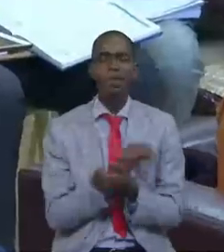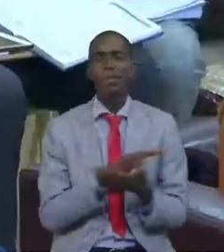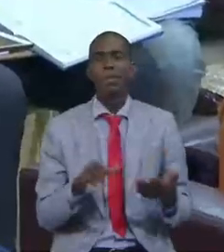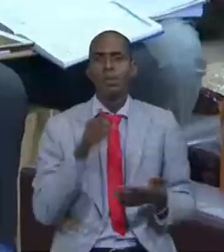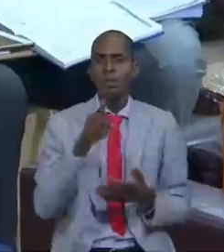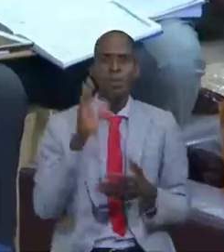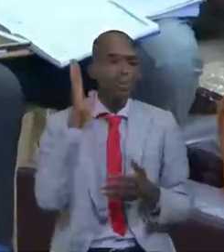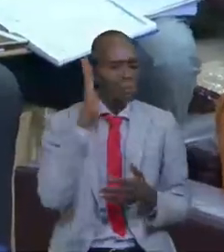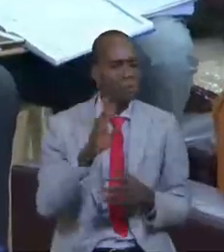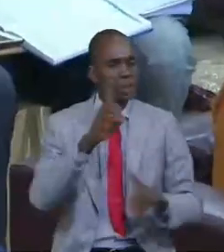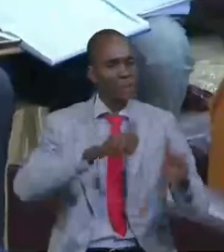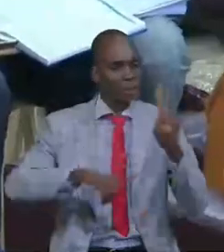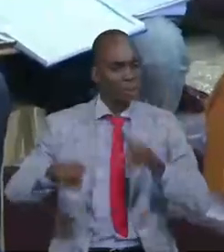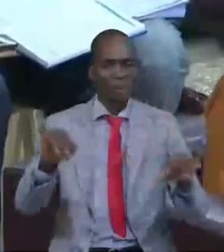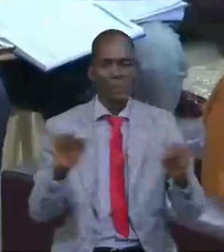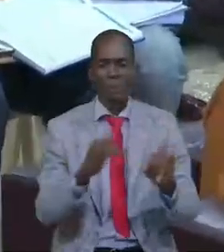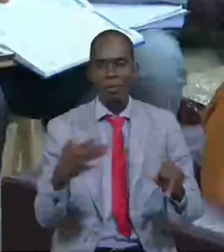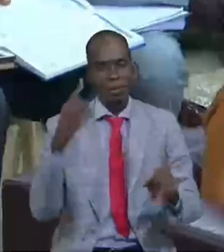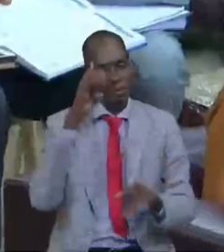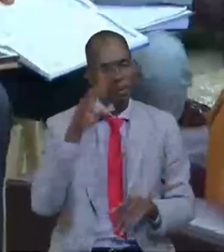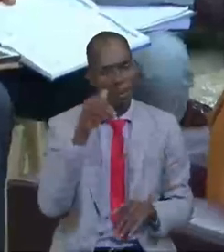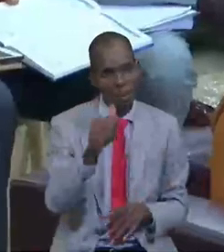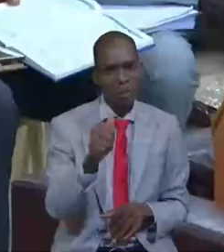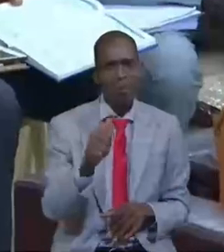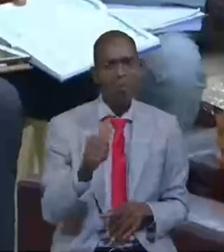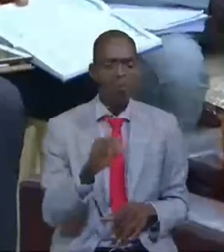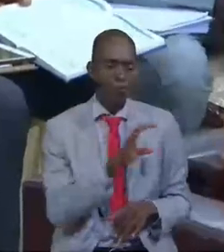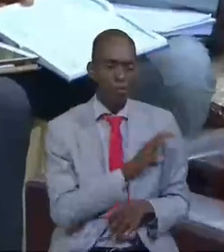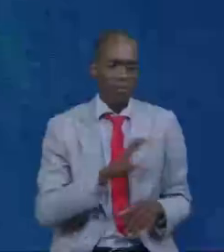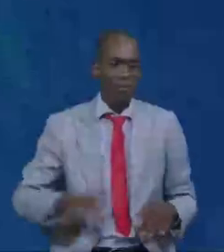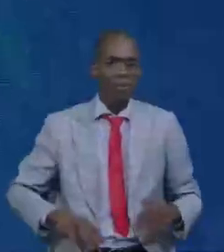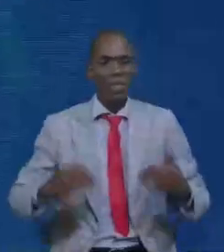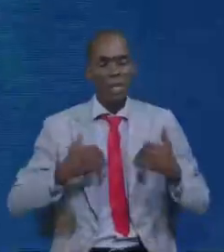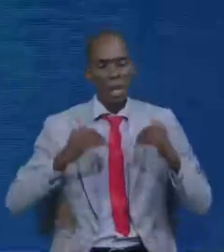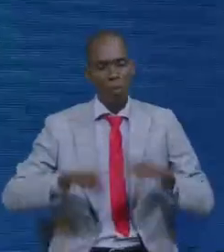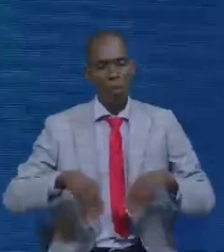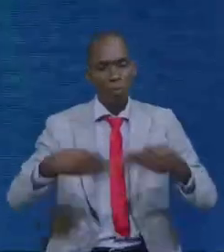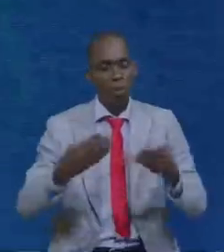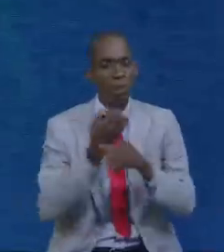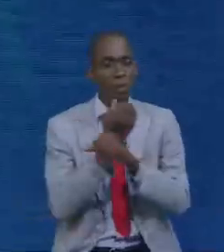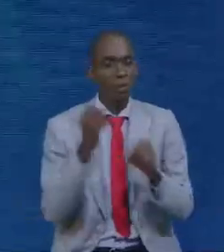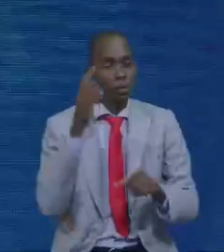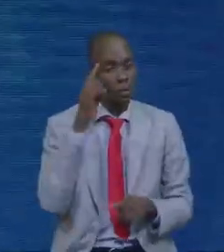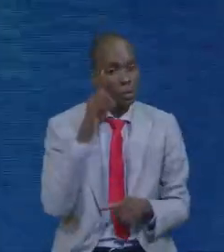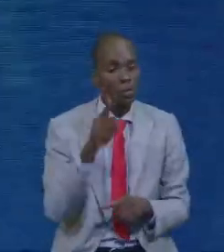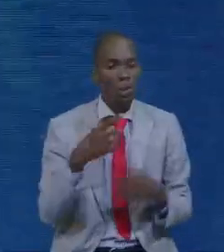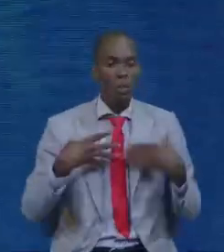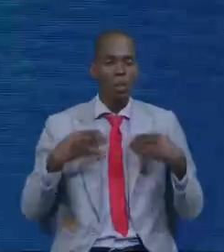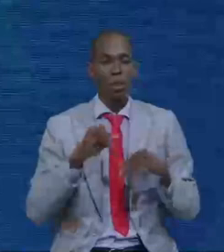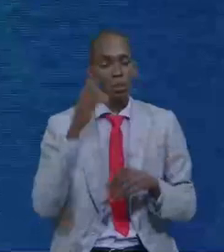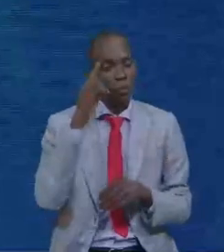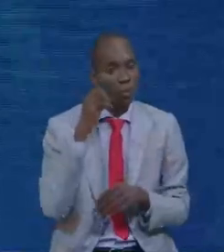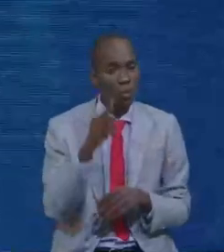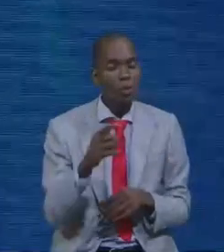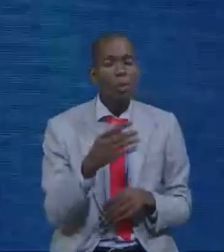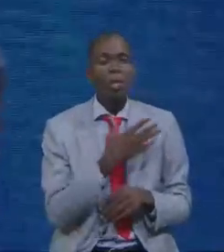même chose sur toi-même. Christ a pourvu le salut pour moi, a pourvu la guérison pour moi, a pourvu la